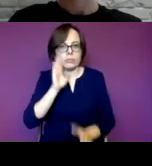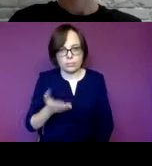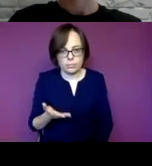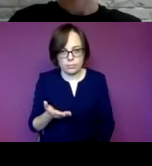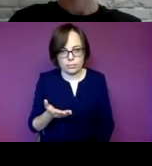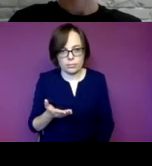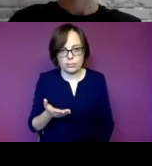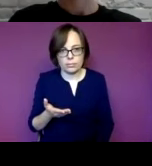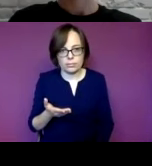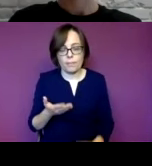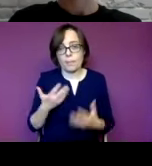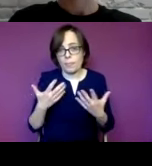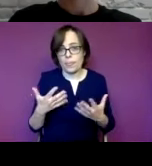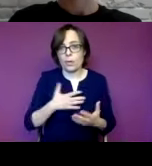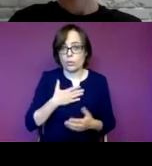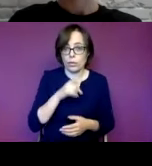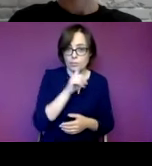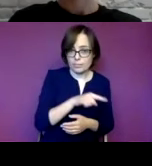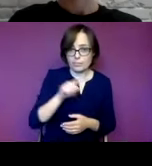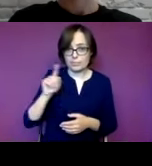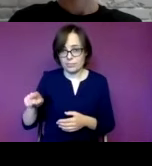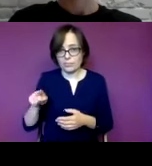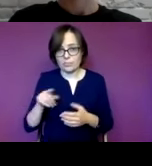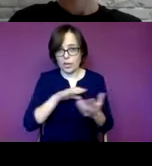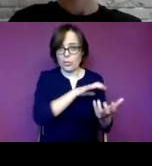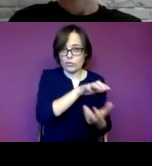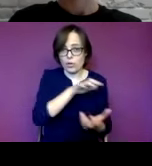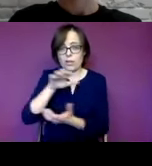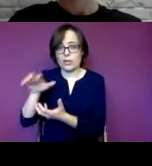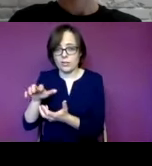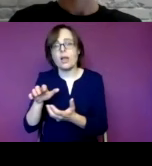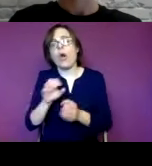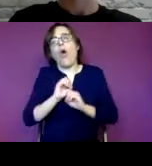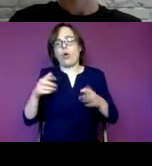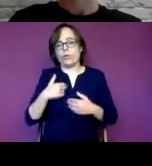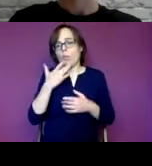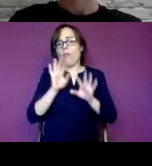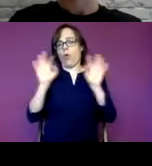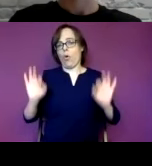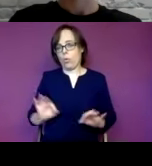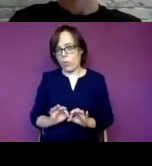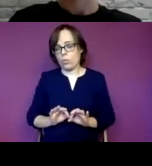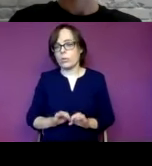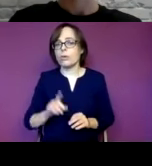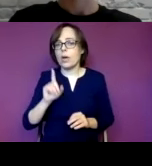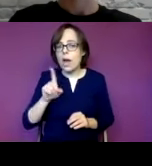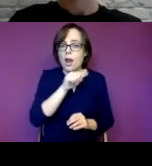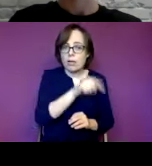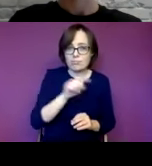te tutaj światy właściwie, oczywiście uogólniając, ale w niewielu momentach